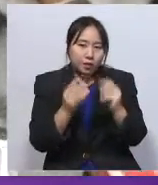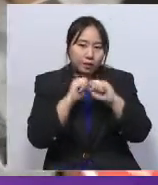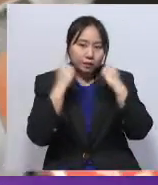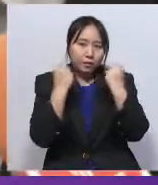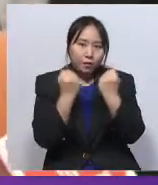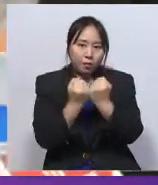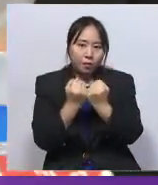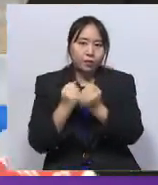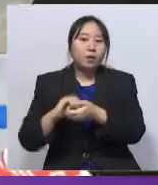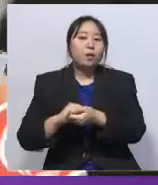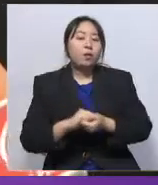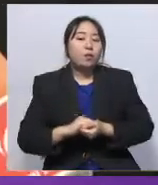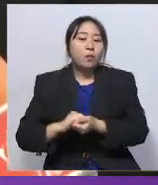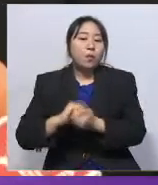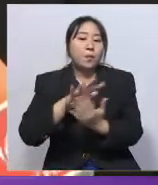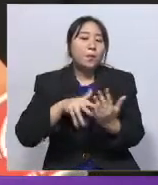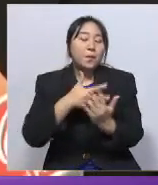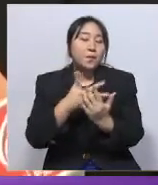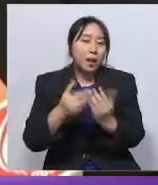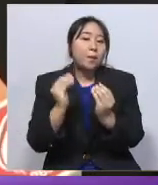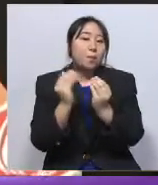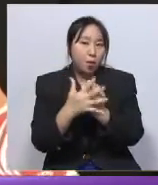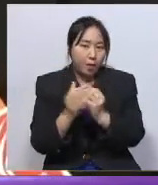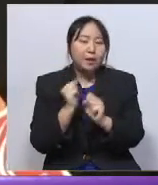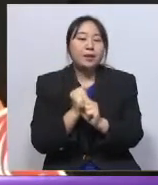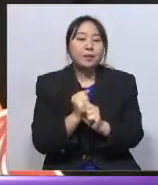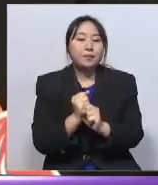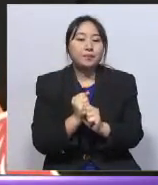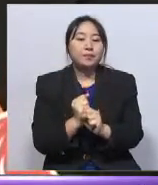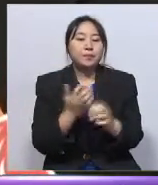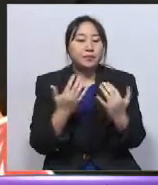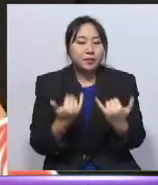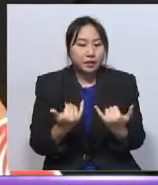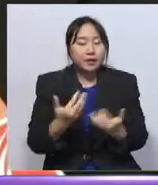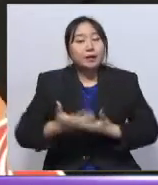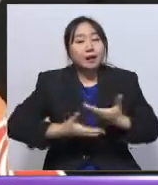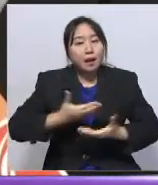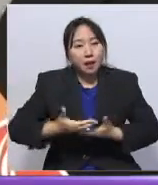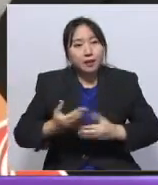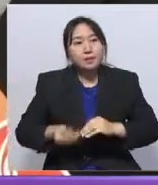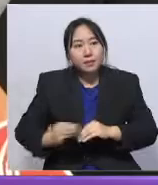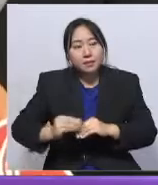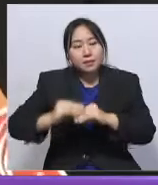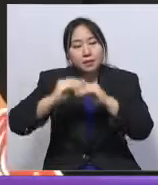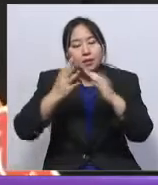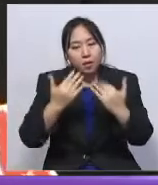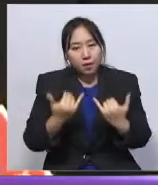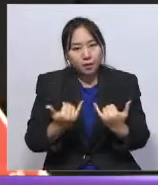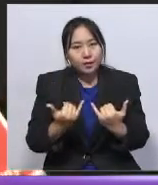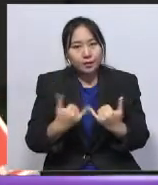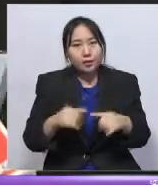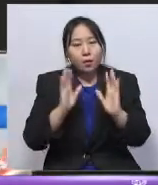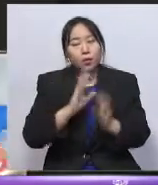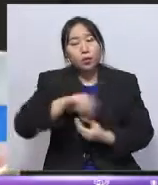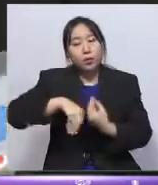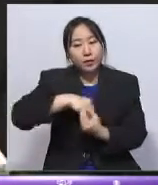วมกับร่วมทำแผนยุทธศาสตร์ผลไม้ด้วยกันนะครับก็จริงๆแล้วตลาดที่มีการขยายขึ้นเนี่ยก็เป็นช่องทางที่เราปกติของนัก